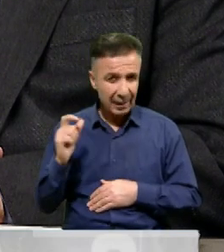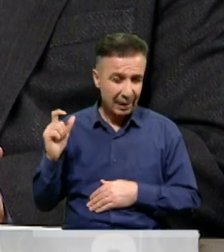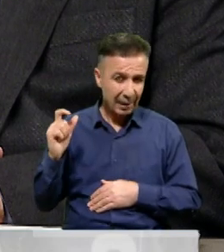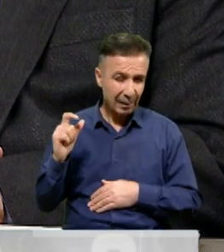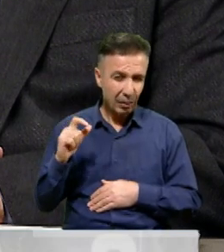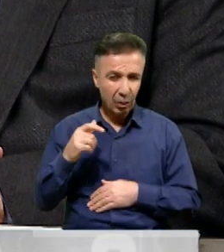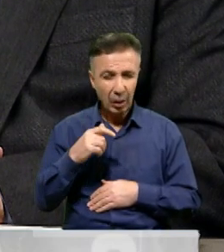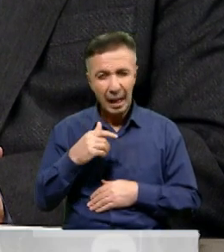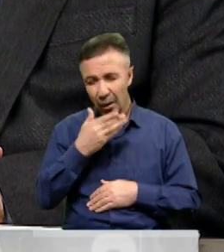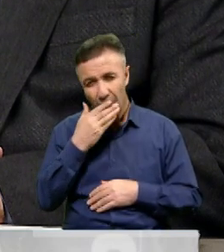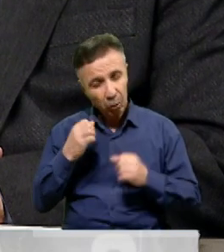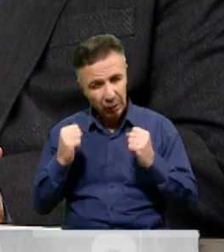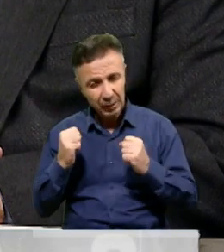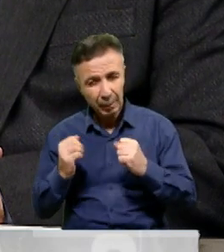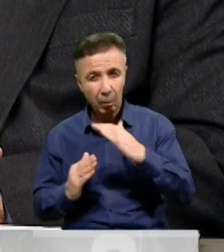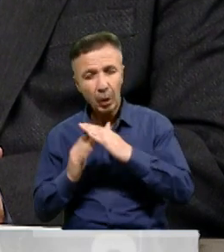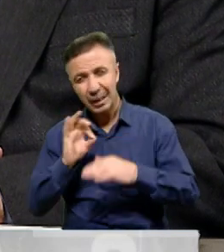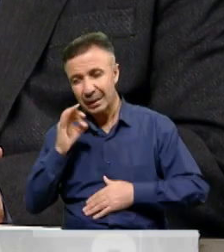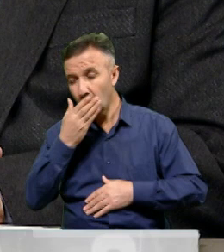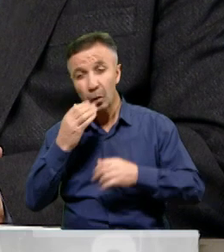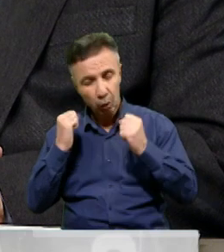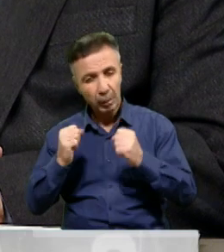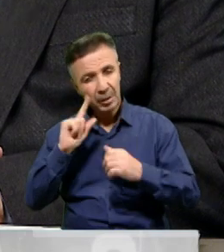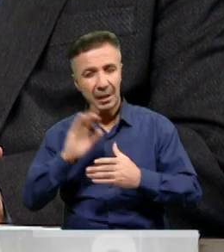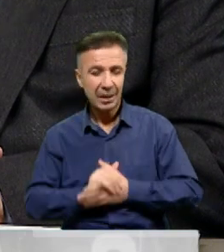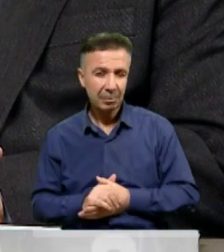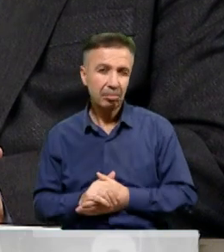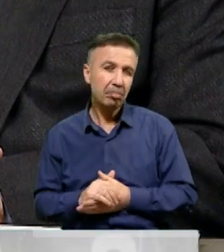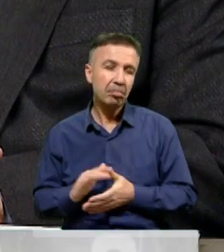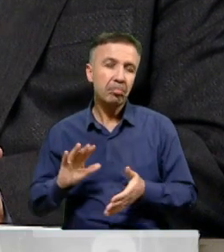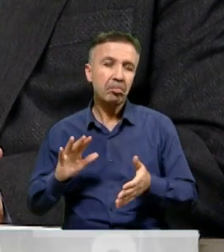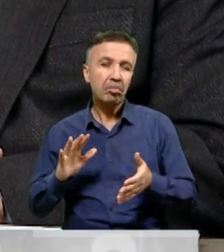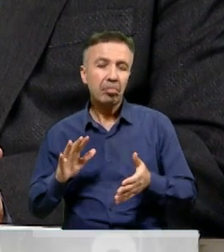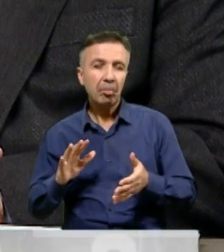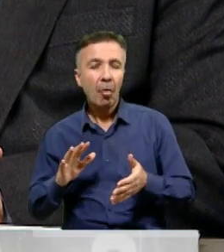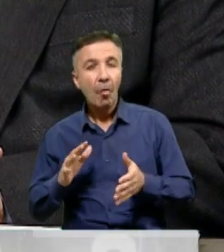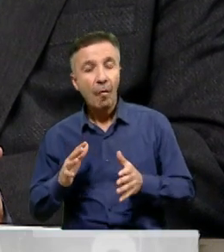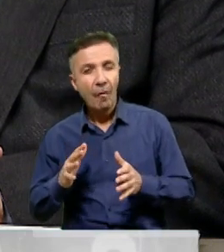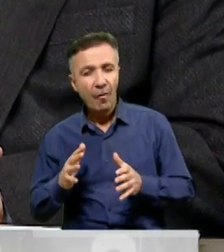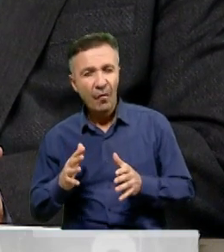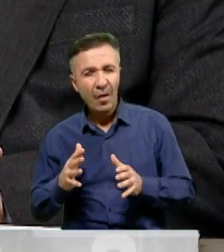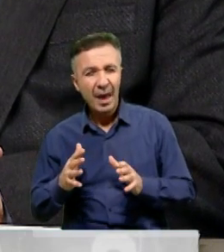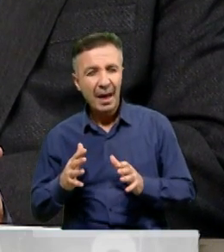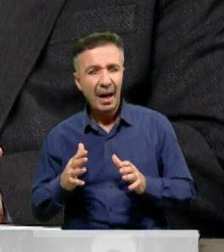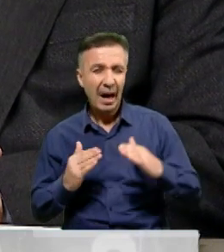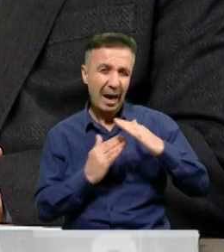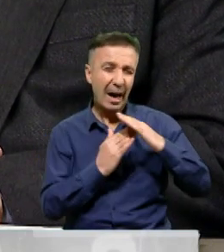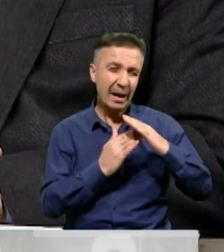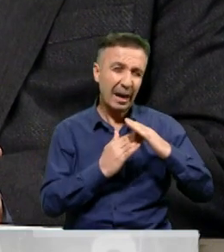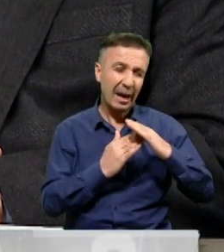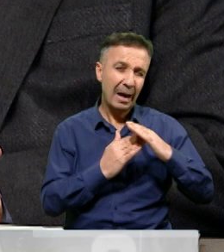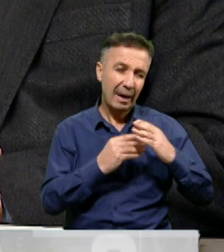bir şekilde mi tutmalıyız? Hani peş peşe mi olmalı yoksa fasıla vererek de tutmamız mümkün müdür demiş. Evet, yani